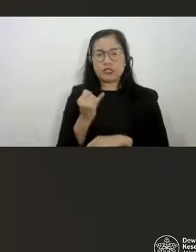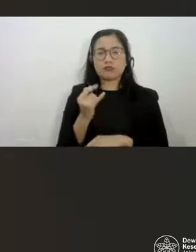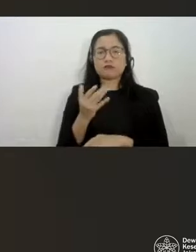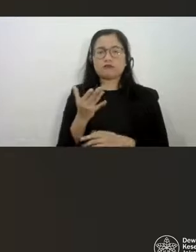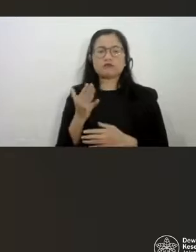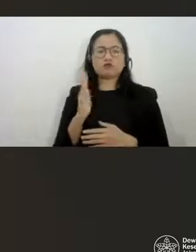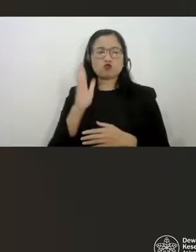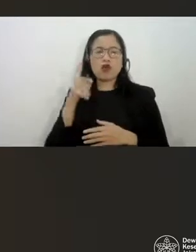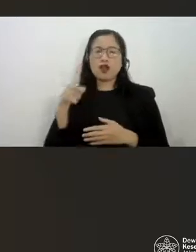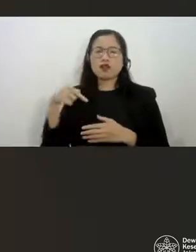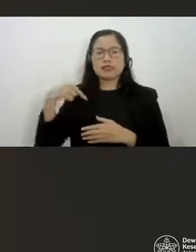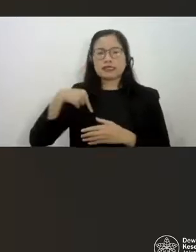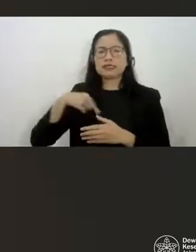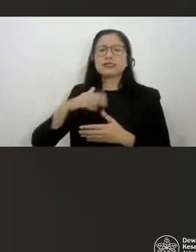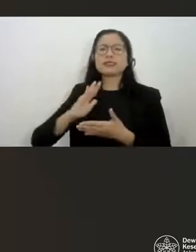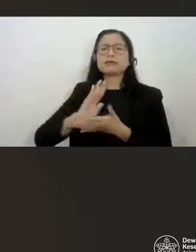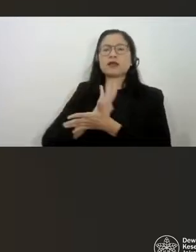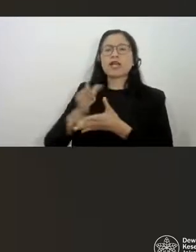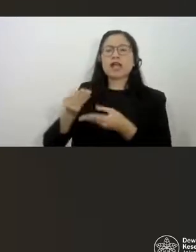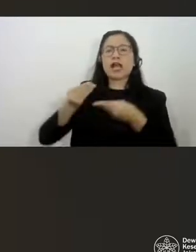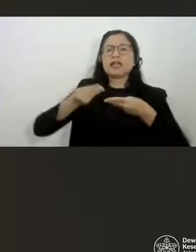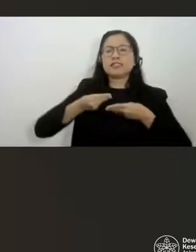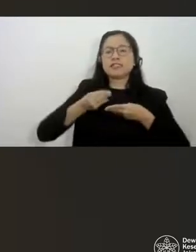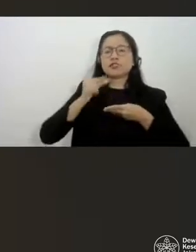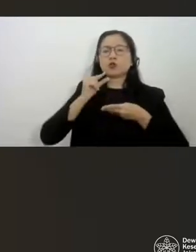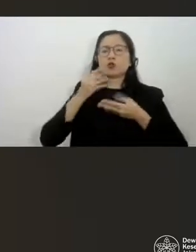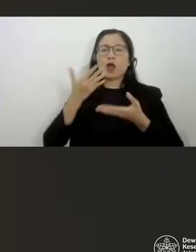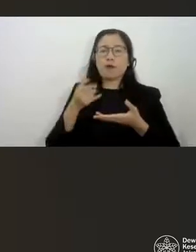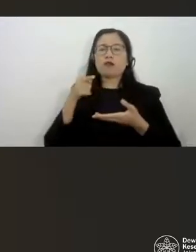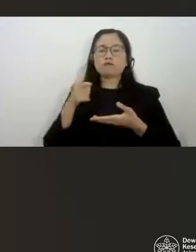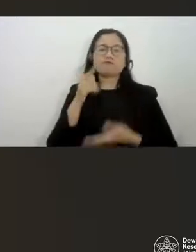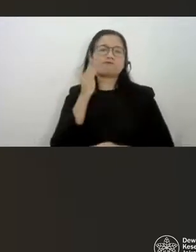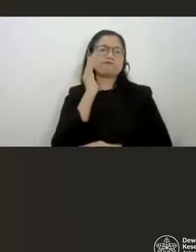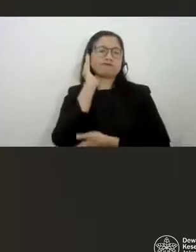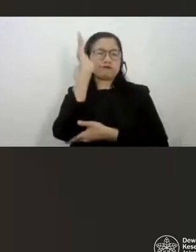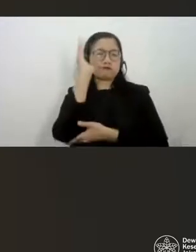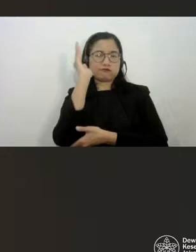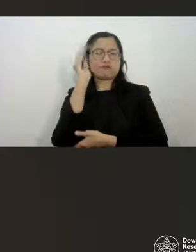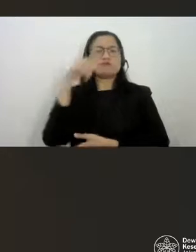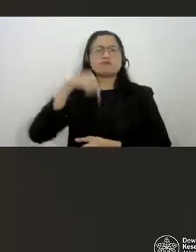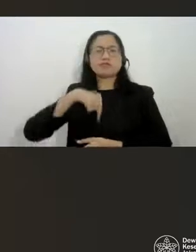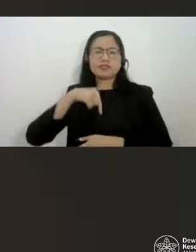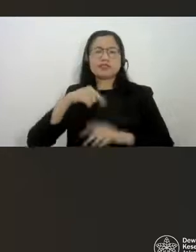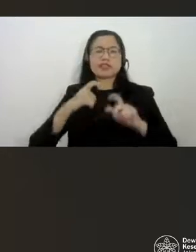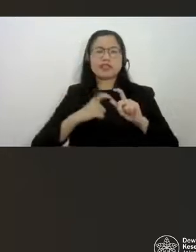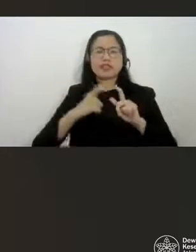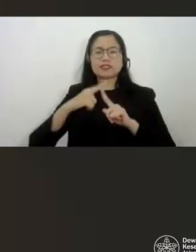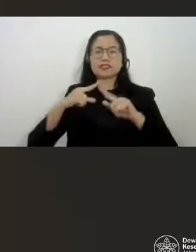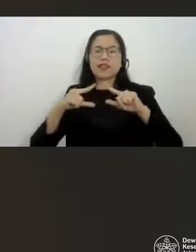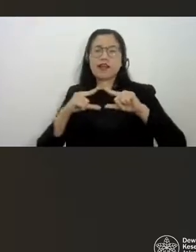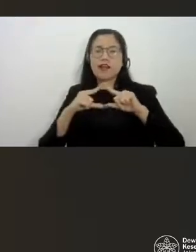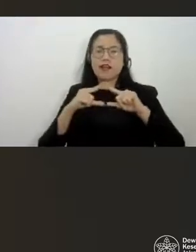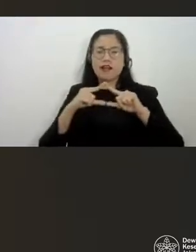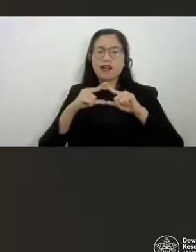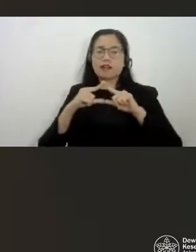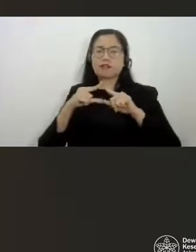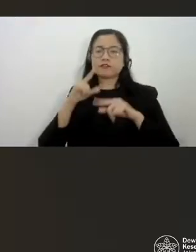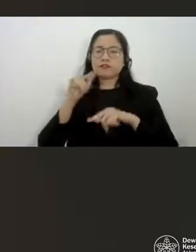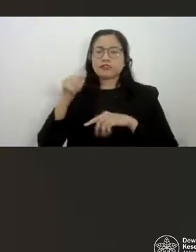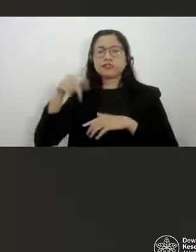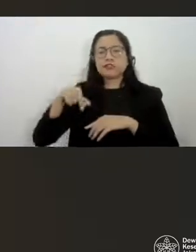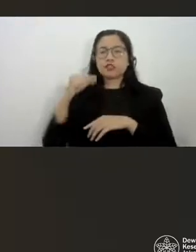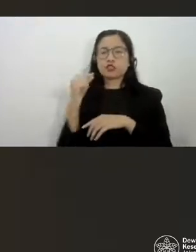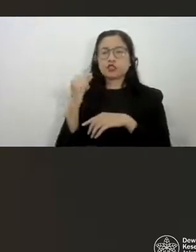memberikan kesempatan kepada saya untuk menyampaikan Sultan Takdir Ali Sabana Memorial Lecture tahun